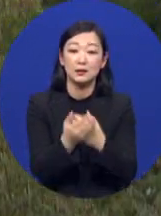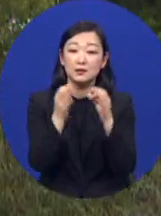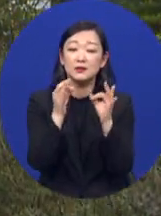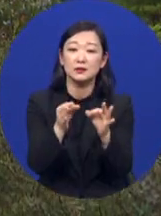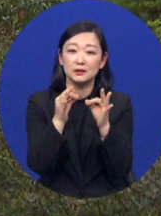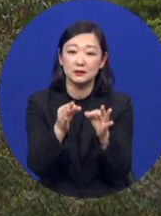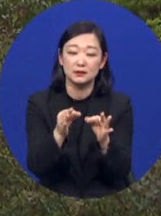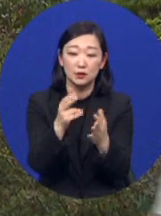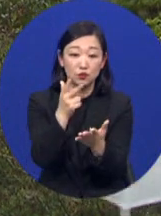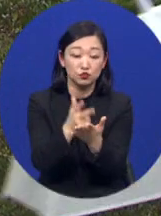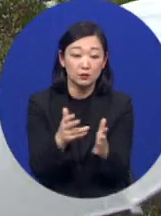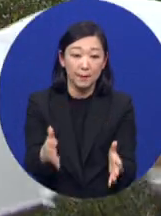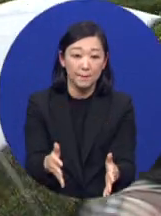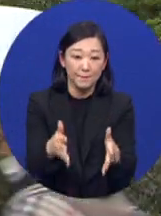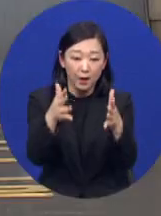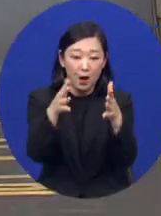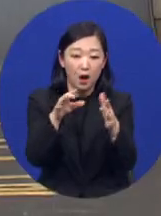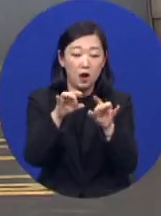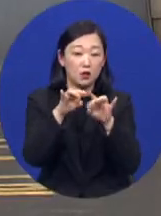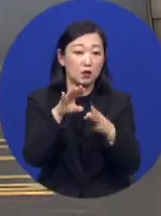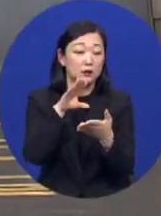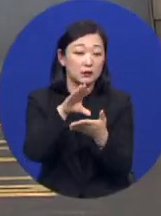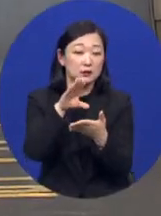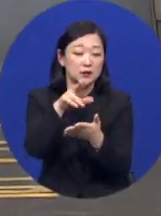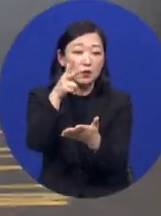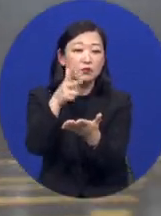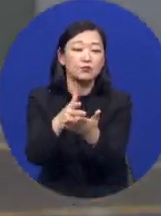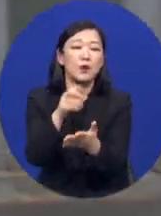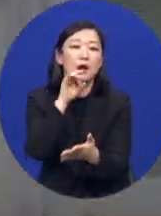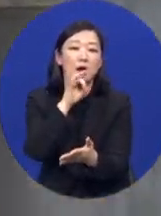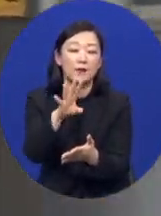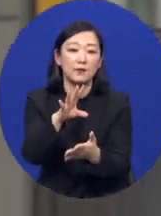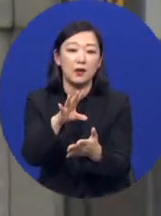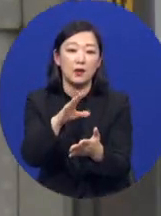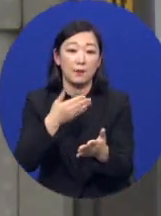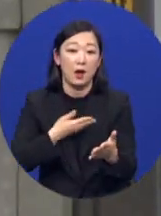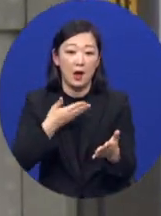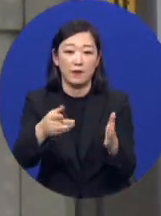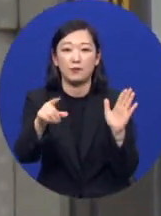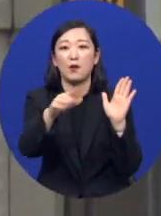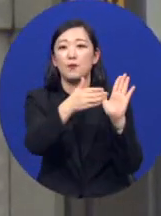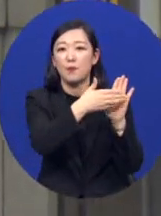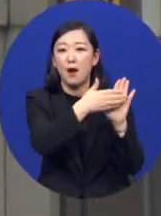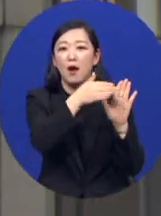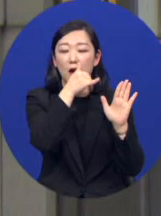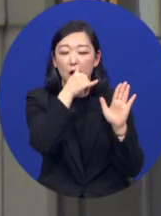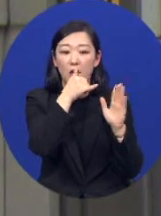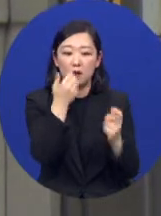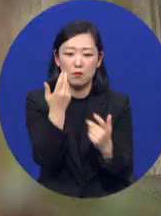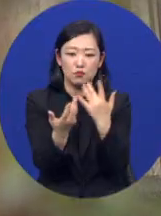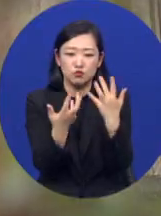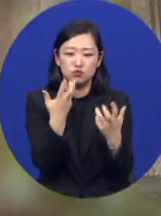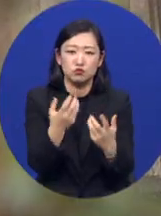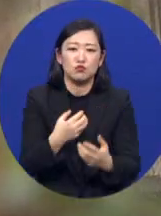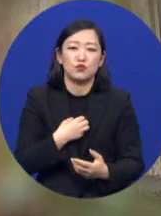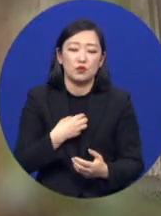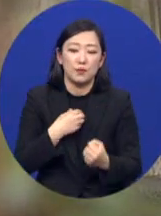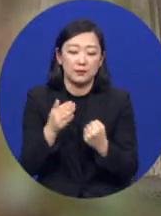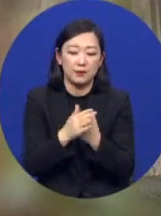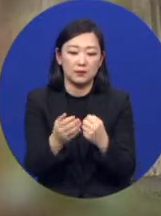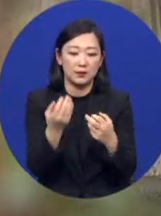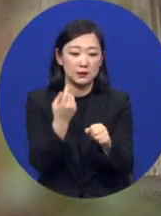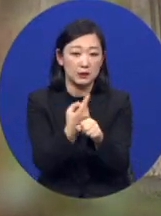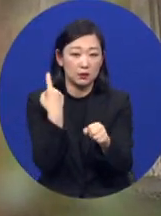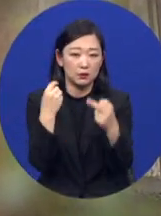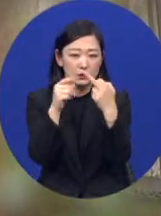주차타워 전기차를 세울 수 없다는 큼지막한 안내문이 붙어 있습니다 화재 위험 때문에 지난해 12월부터